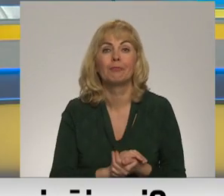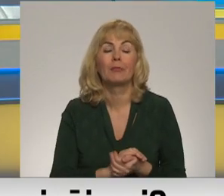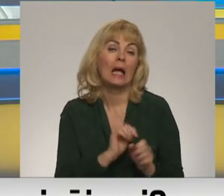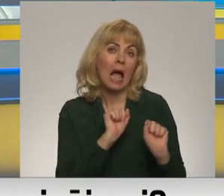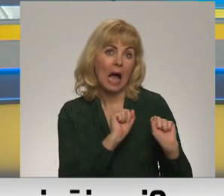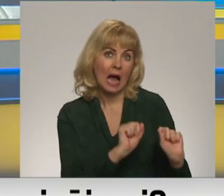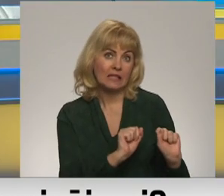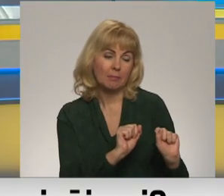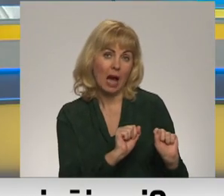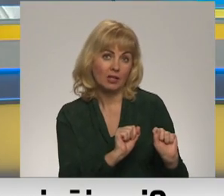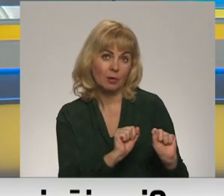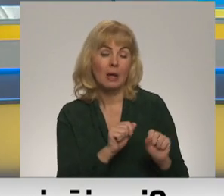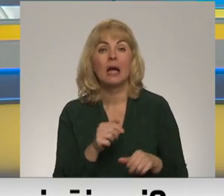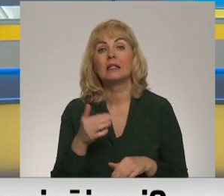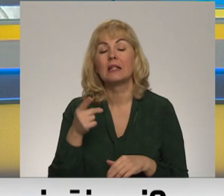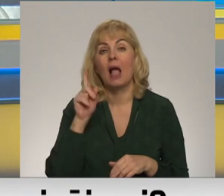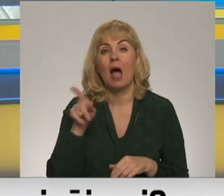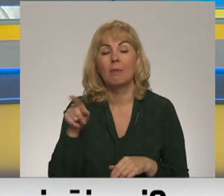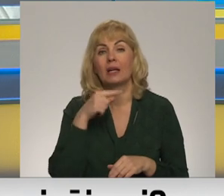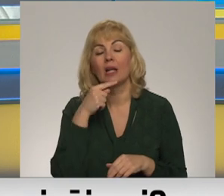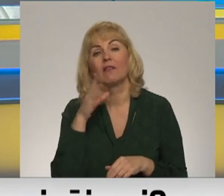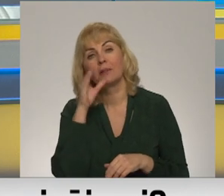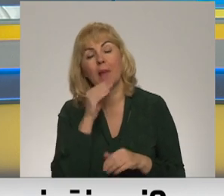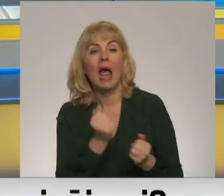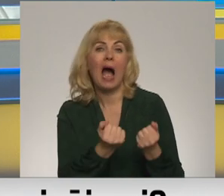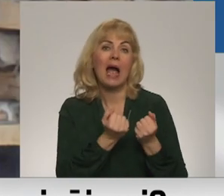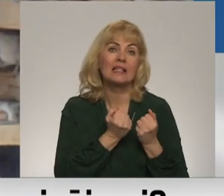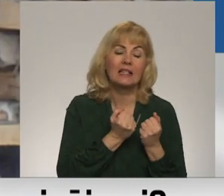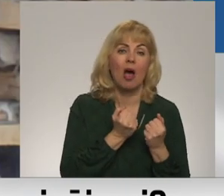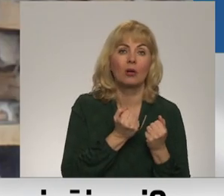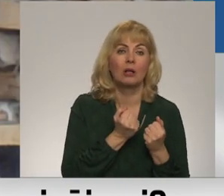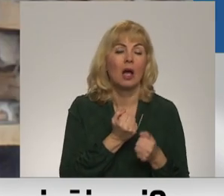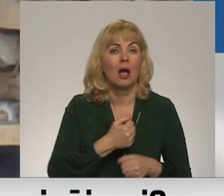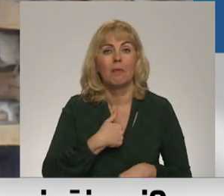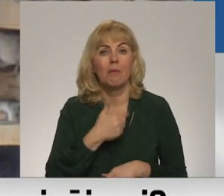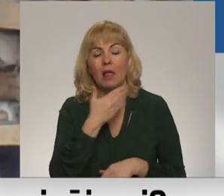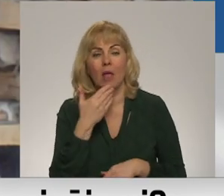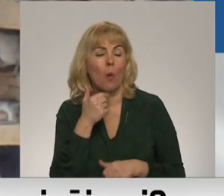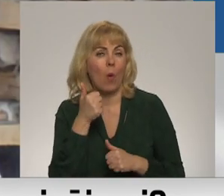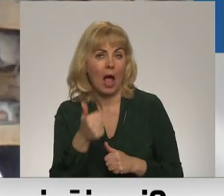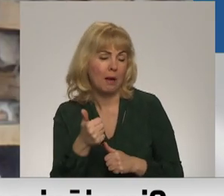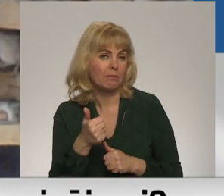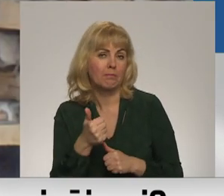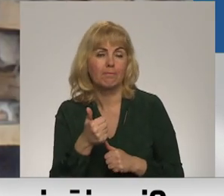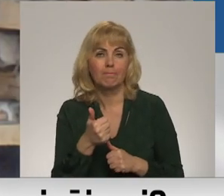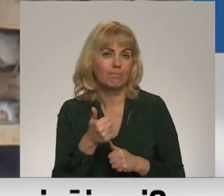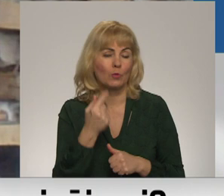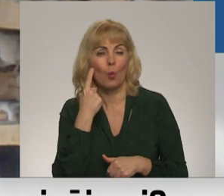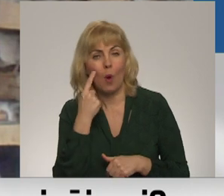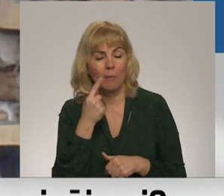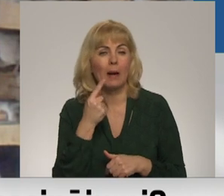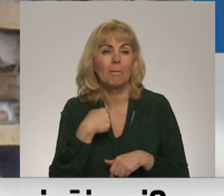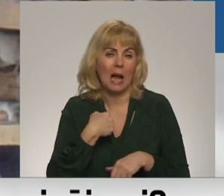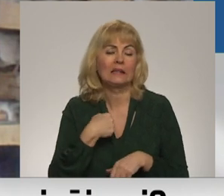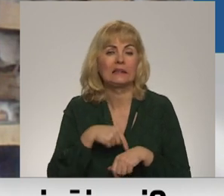Aizsardzības ziņā, cik labi Krievija, teiksim, spēj sevi aizsargāt, man nav labs priekšstats. Man ir sajūta, ka tiešām